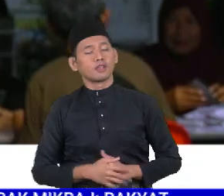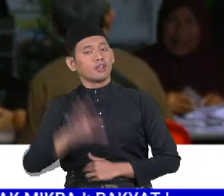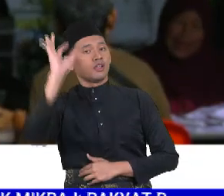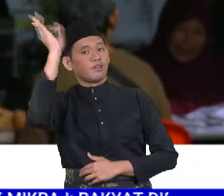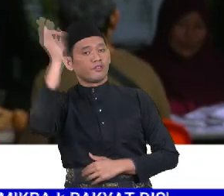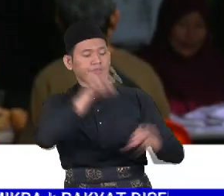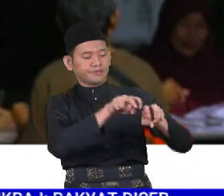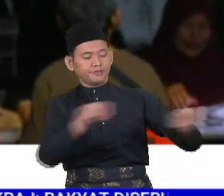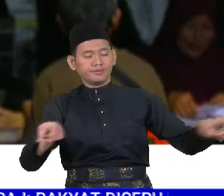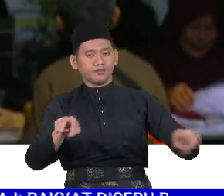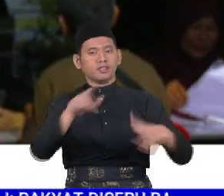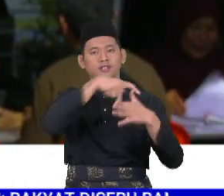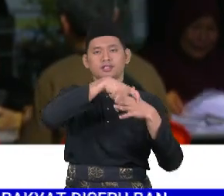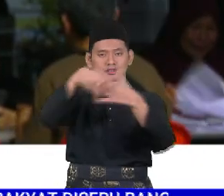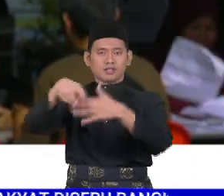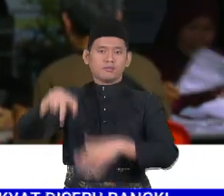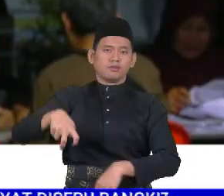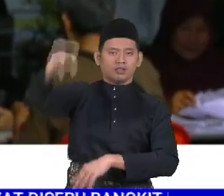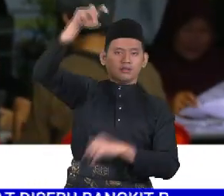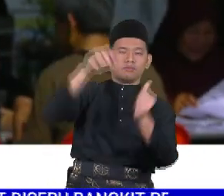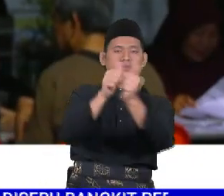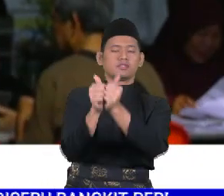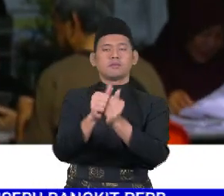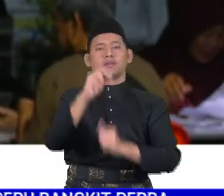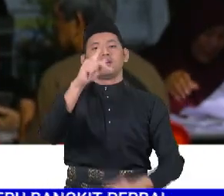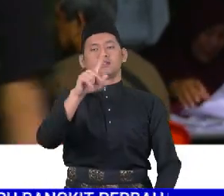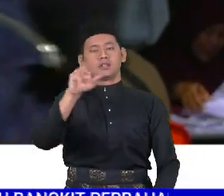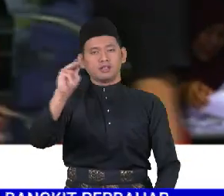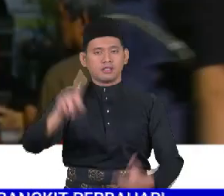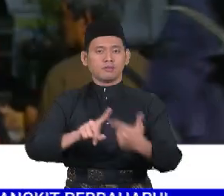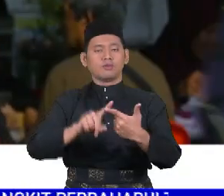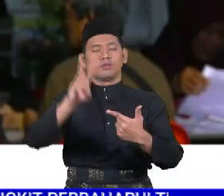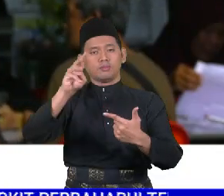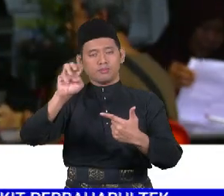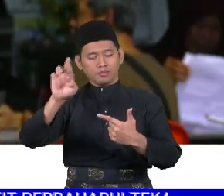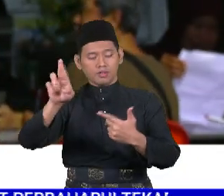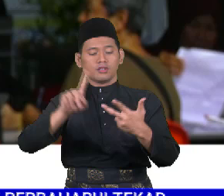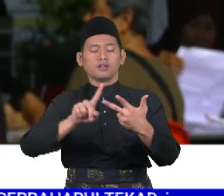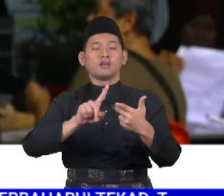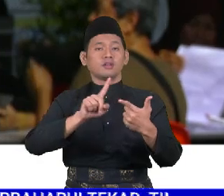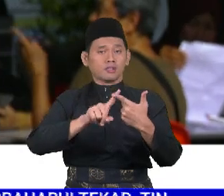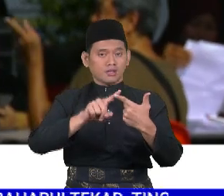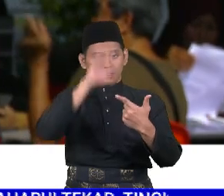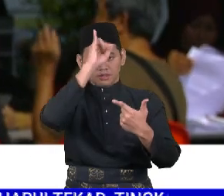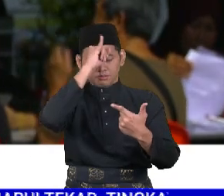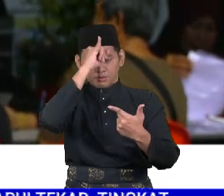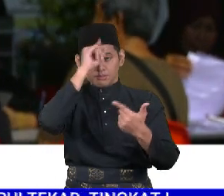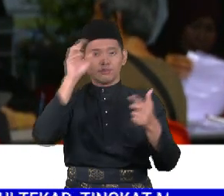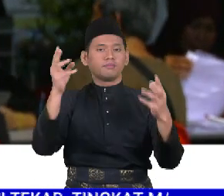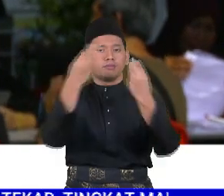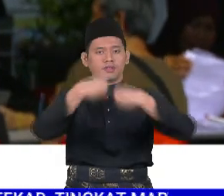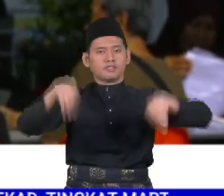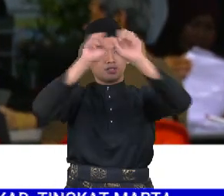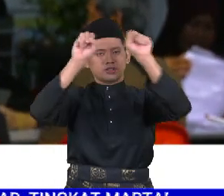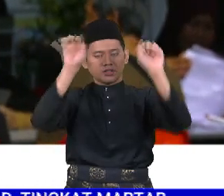forum Isra Mi'raj bersama dengan Syekh Abdul Karim Umar Al-Maki, Imam Masjid Shah Alam dan